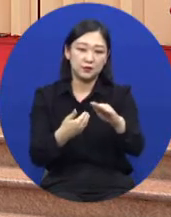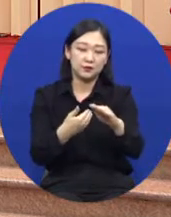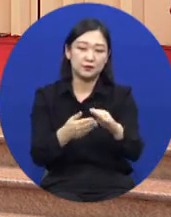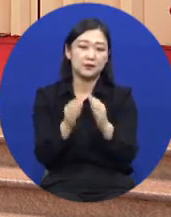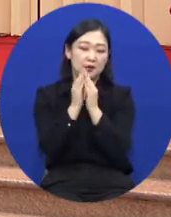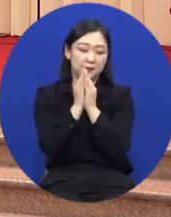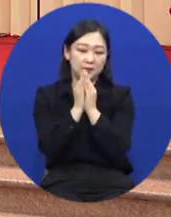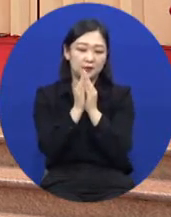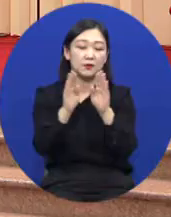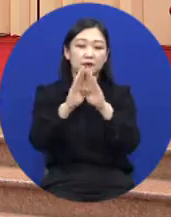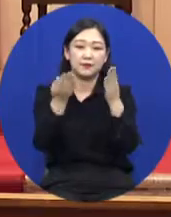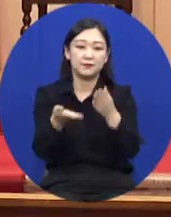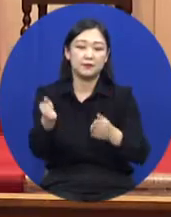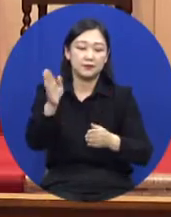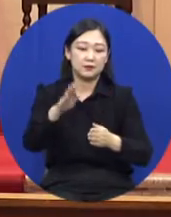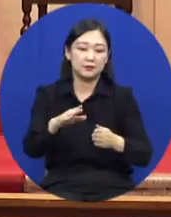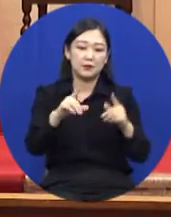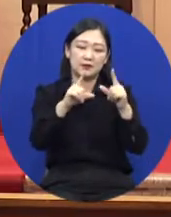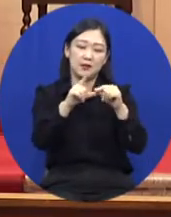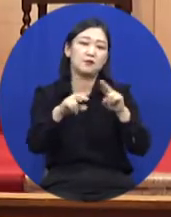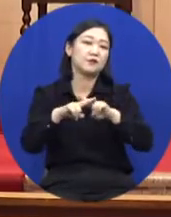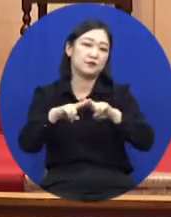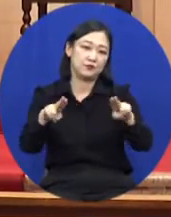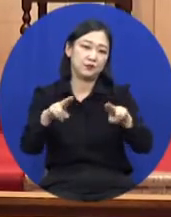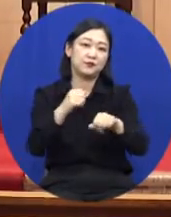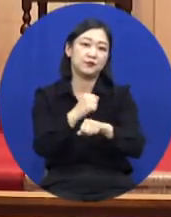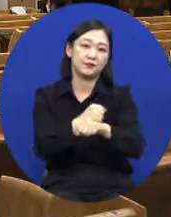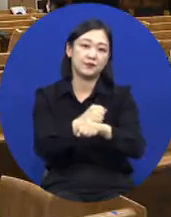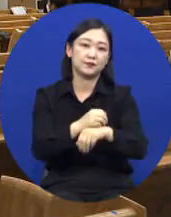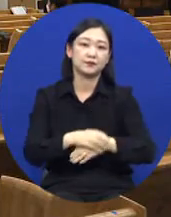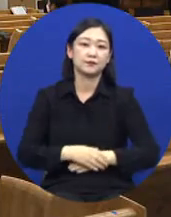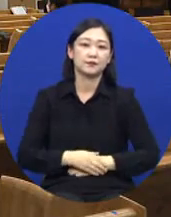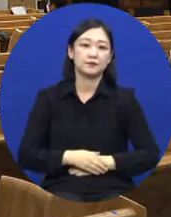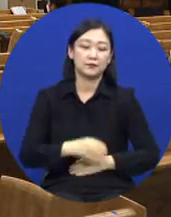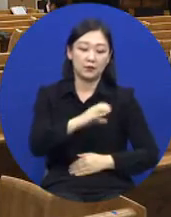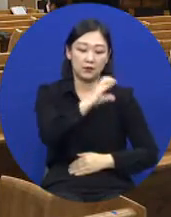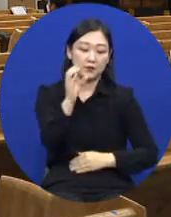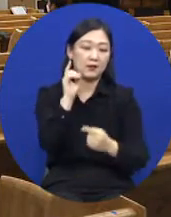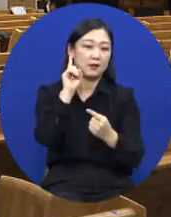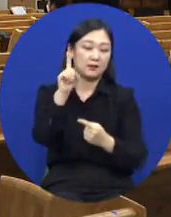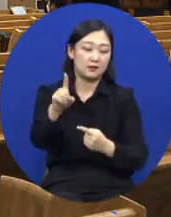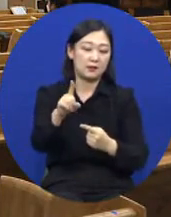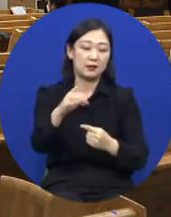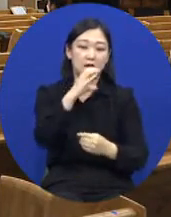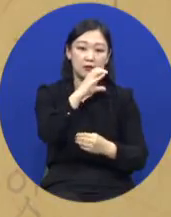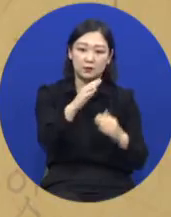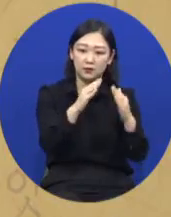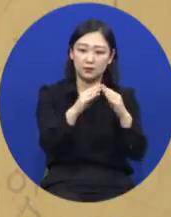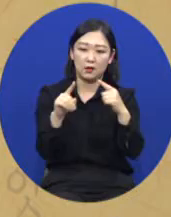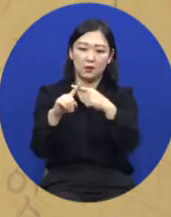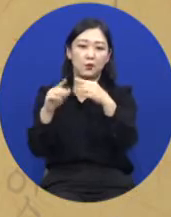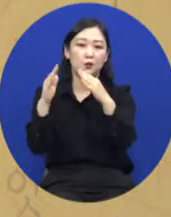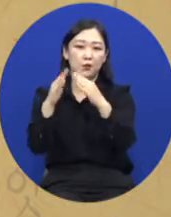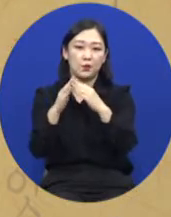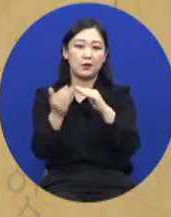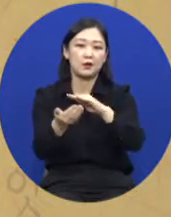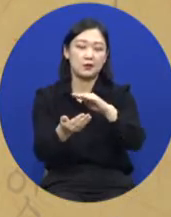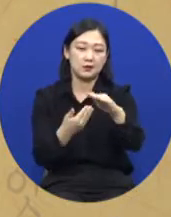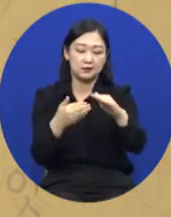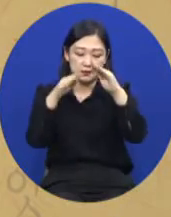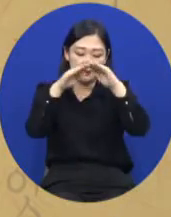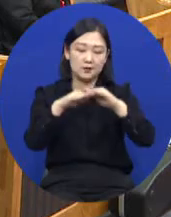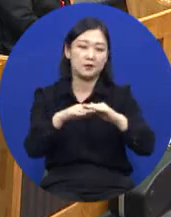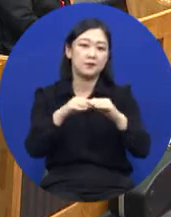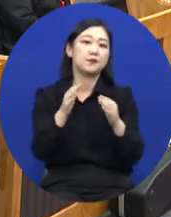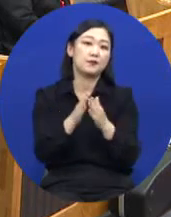개신교회들은 대부분 성탄 전야 예배를 취소했습니다. 성탄절인 내일은 성당과 교회에서 일제히 미사와 예배가